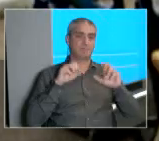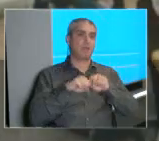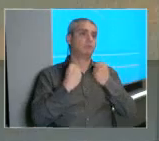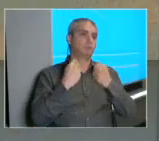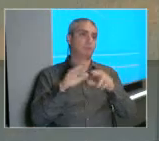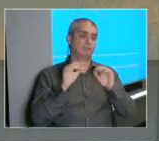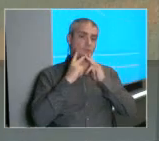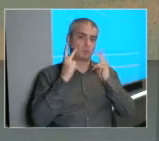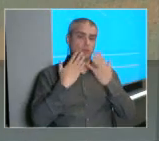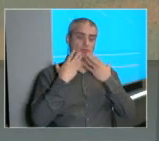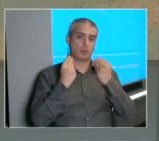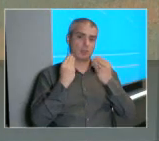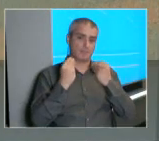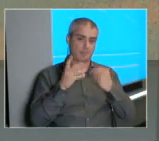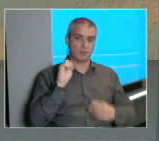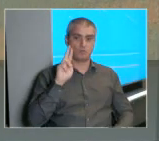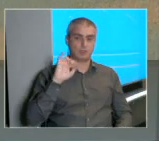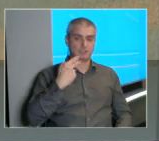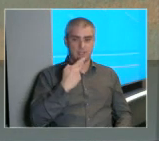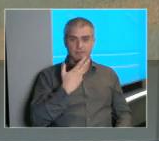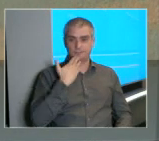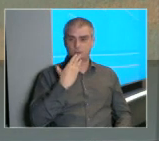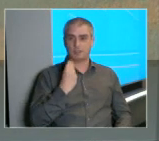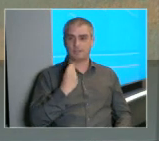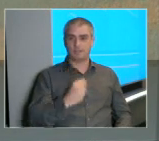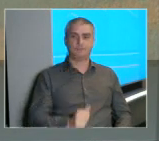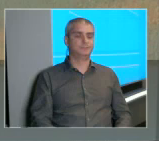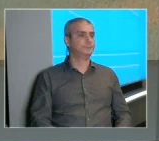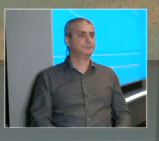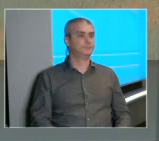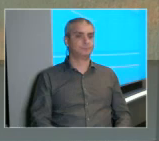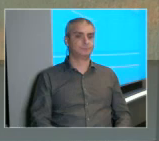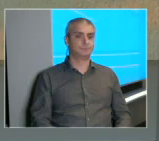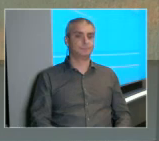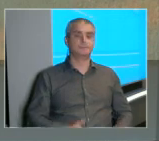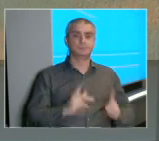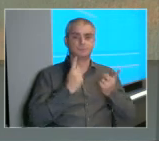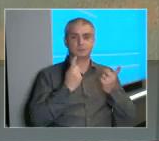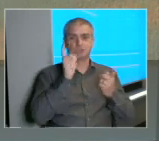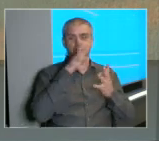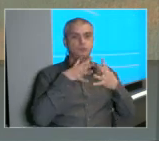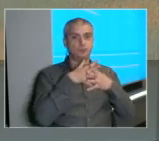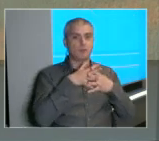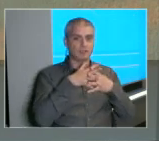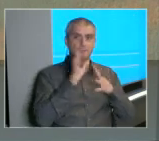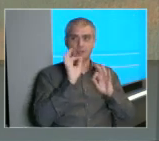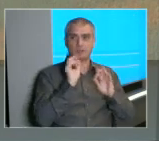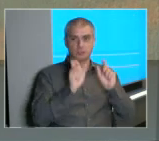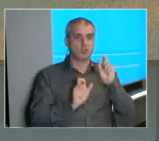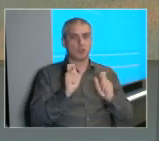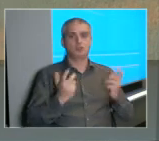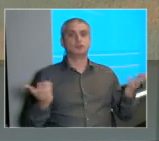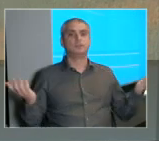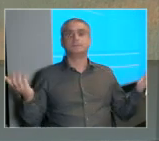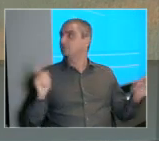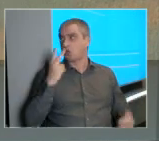הזה ייפטר. תודה רבה לך, מוריה וינדרבוים. תודה לך. יום טוב. זה מה שנקרא שקופים, נכון? יש עדיין אוכלוסיות